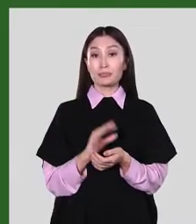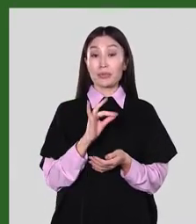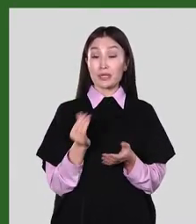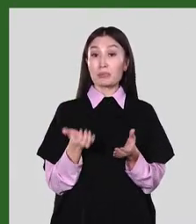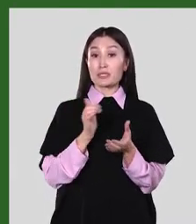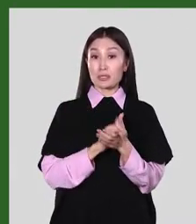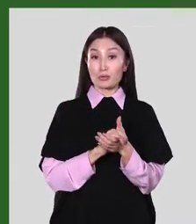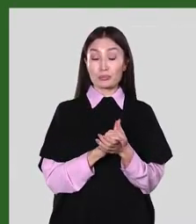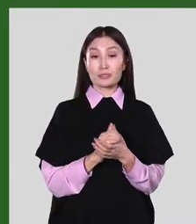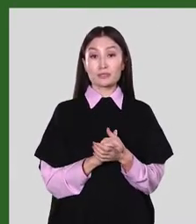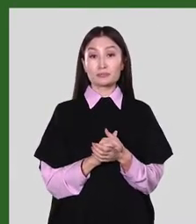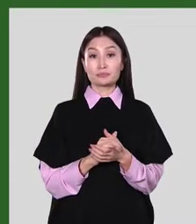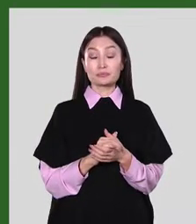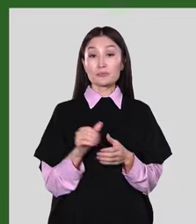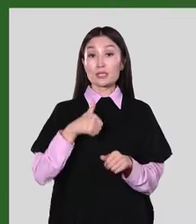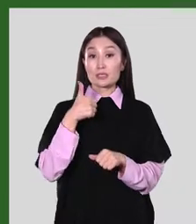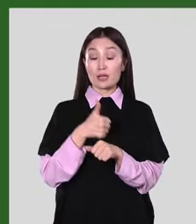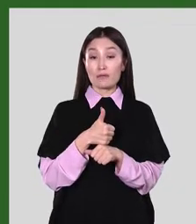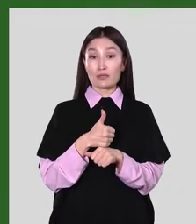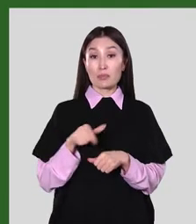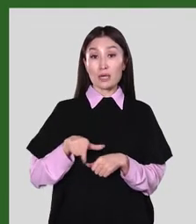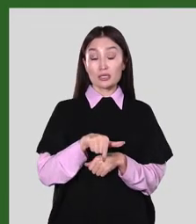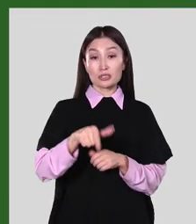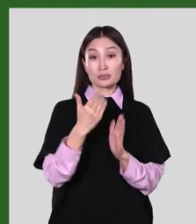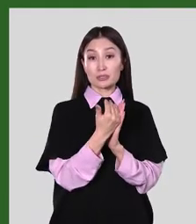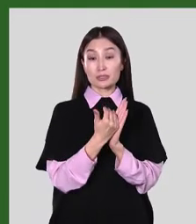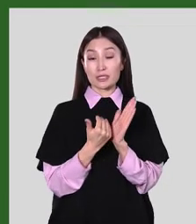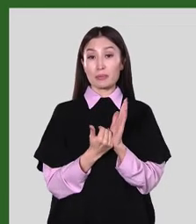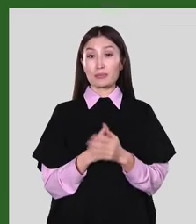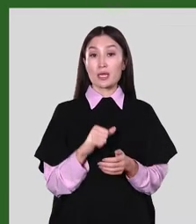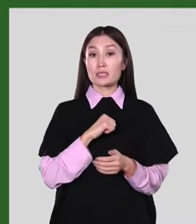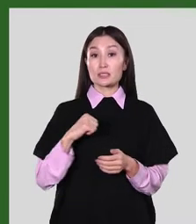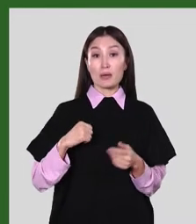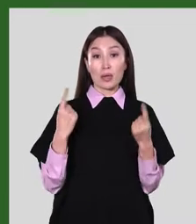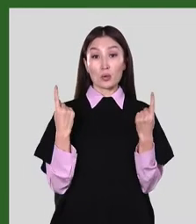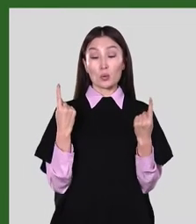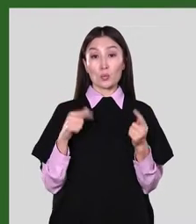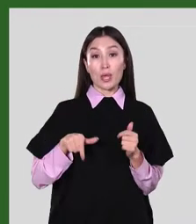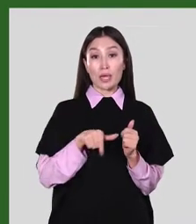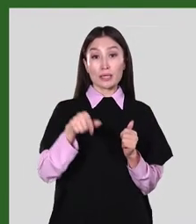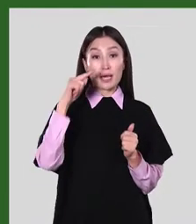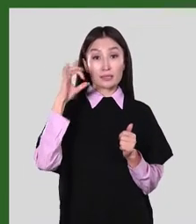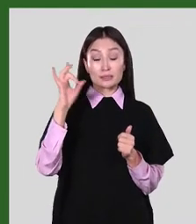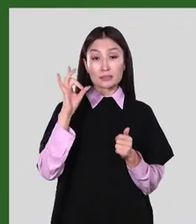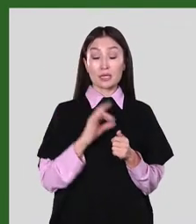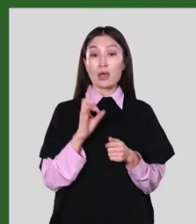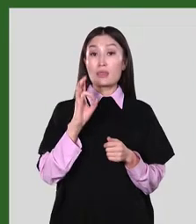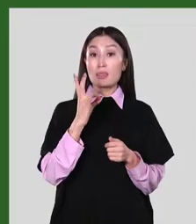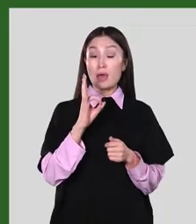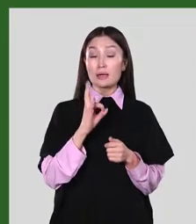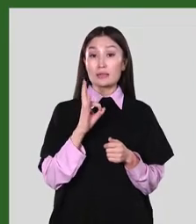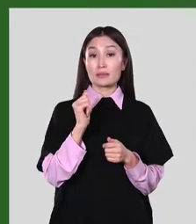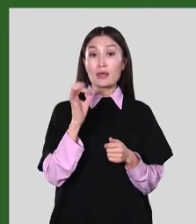познакомимся с главными речными системами самая крупная река кыргызстана нарын